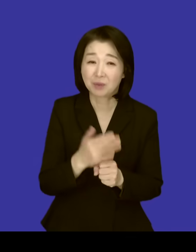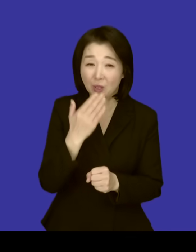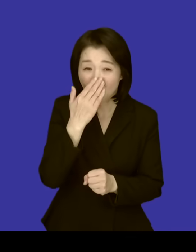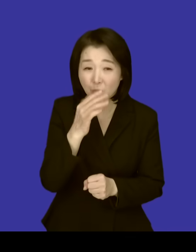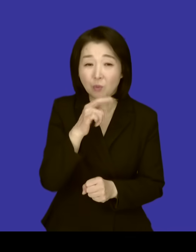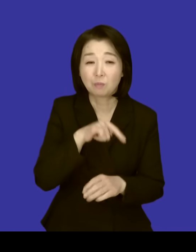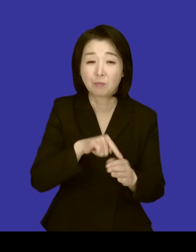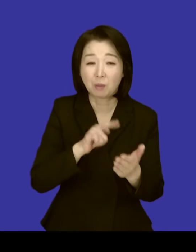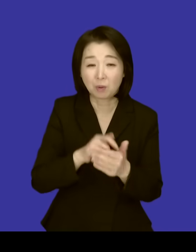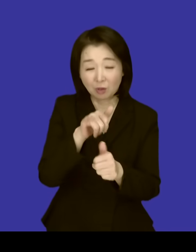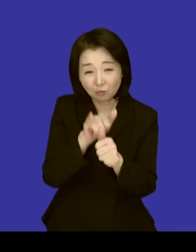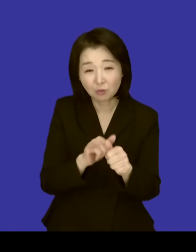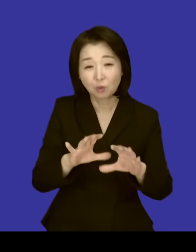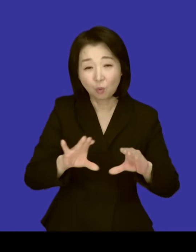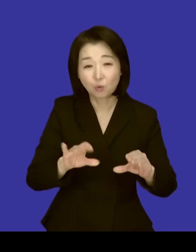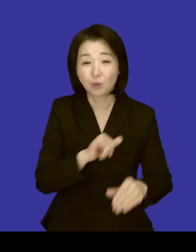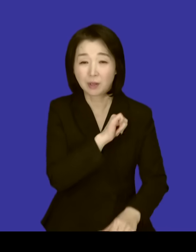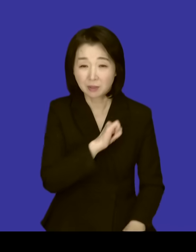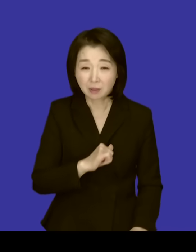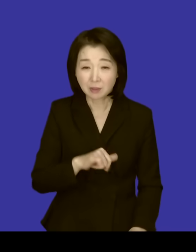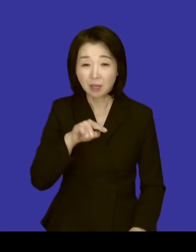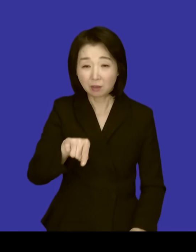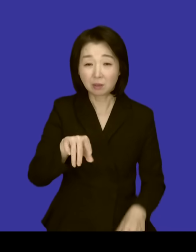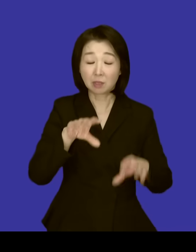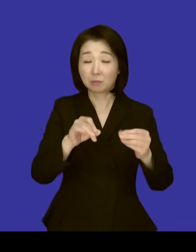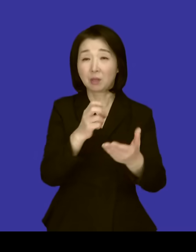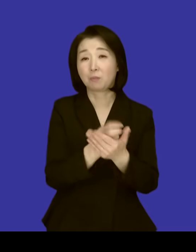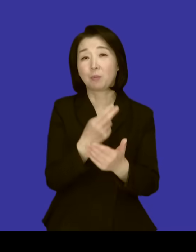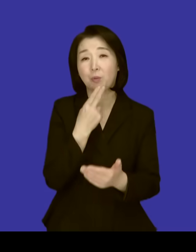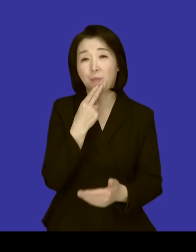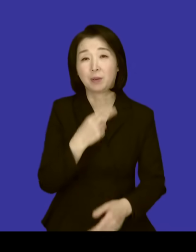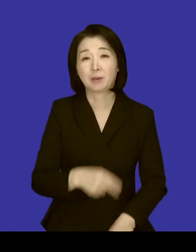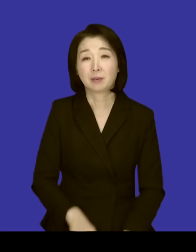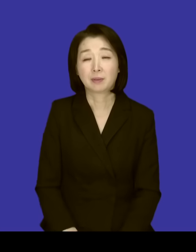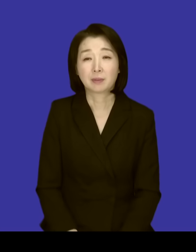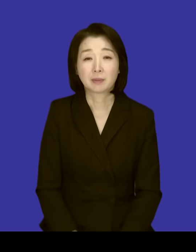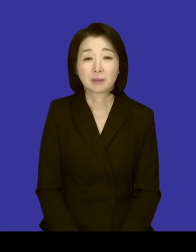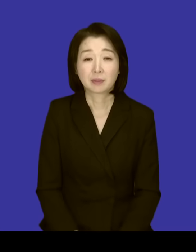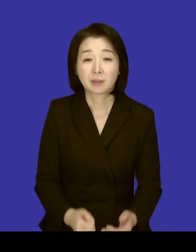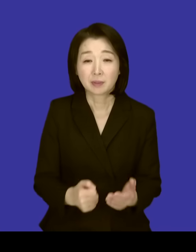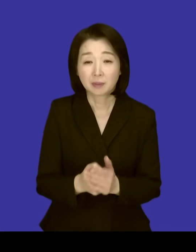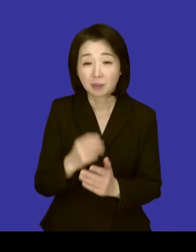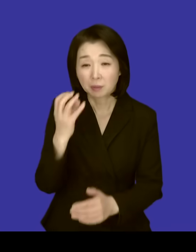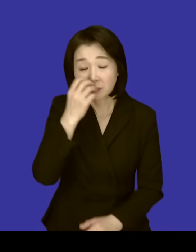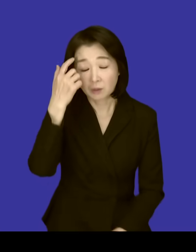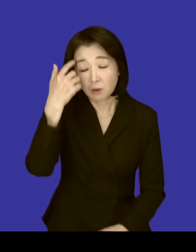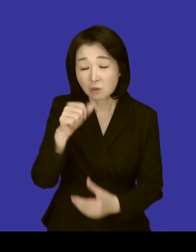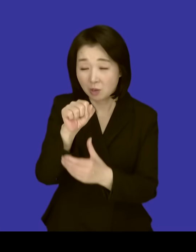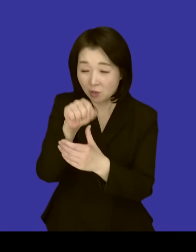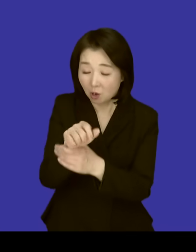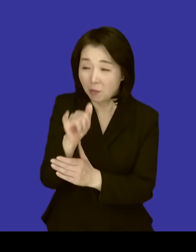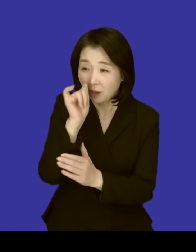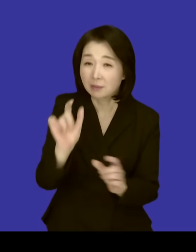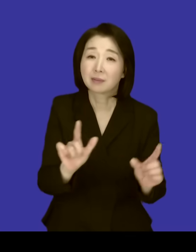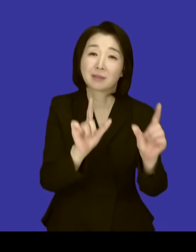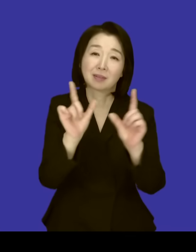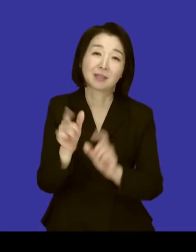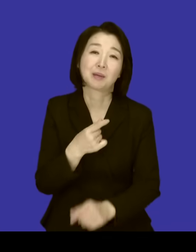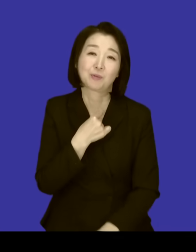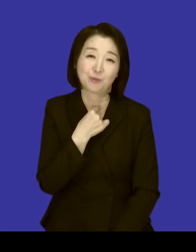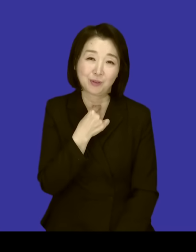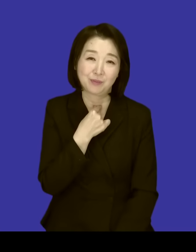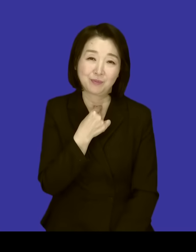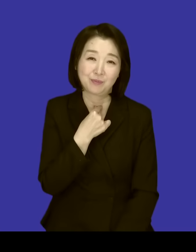온유와 절제니 이 같은 것을 금지할 법이 없느니라. 그래서 아, 성령의 열매 맺는 삶을 살아야겠구나